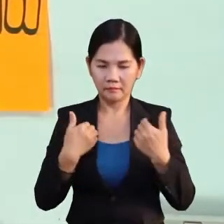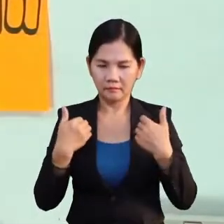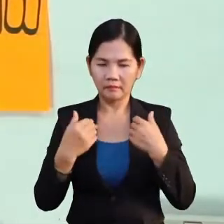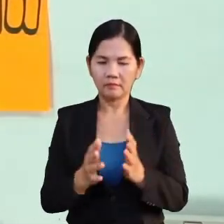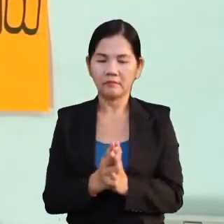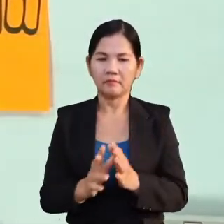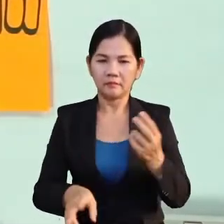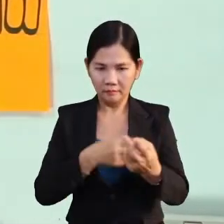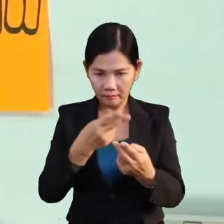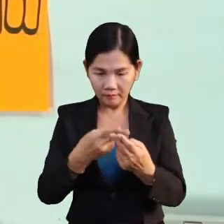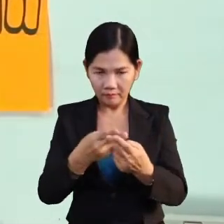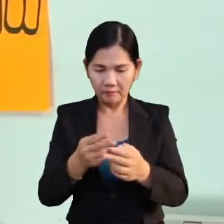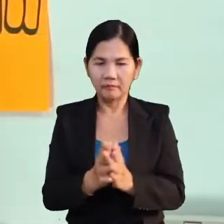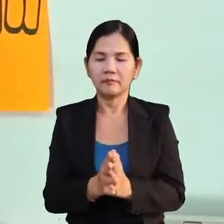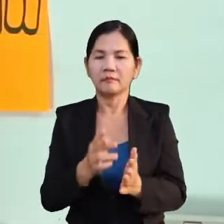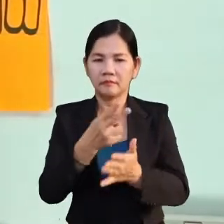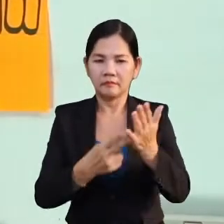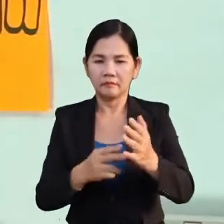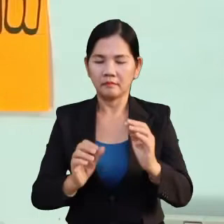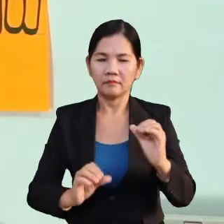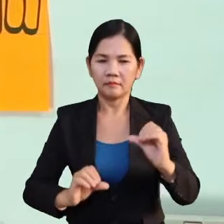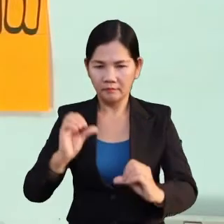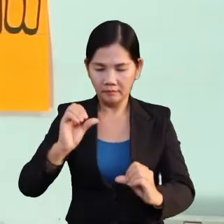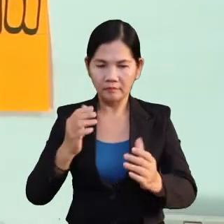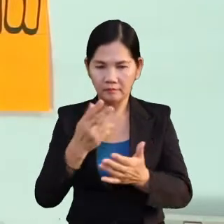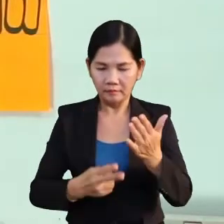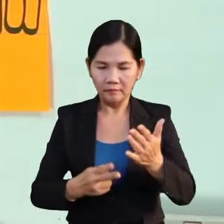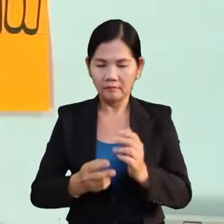នឆ្លើយប្រាប់អ្នកគ្រូកូនឃើញអ្វីលើសពីនឹងទៅទៀត